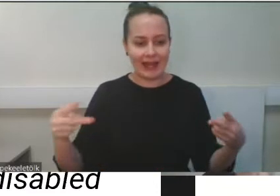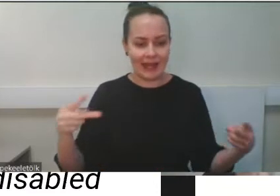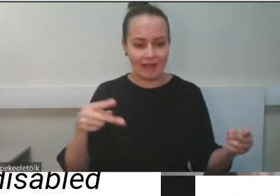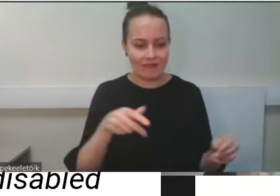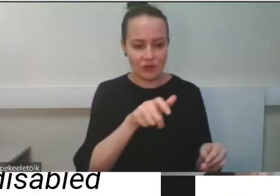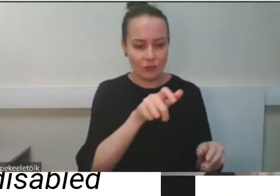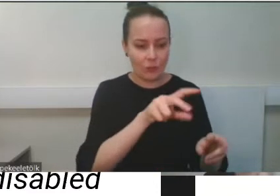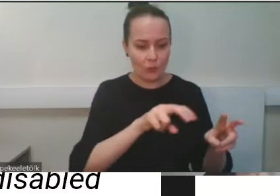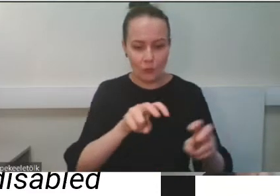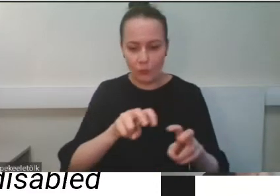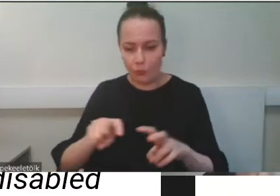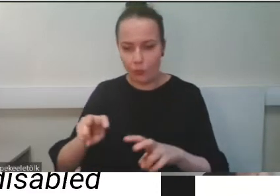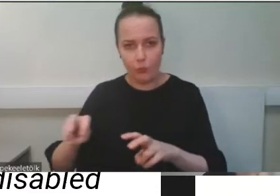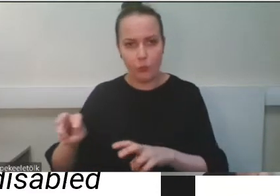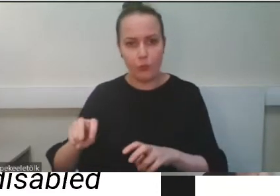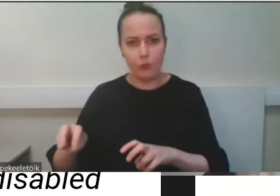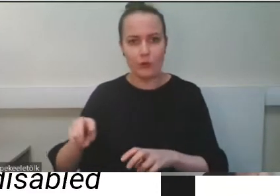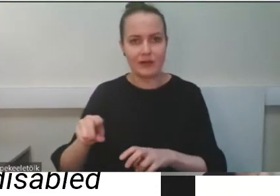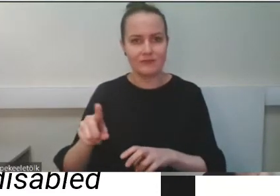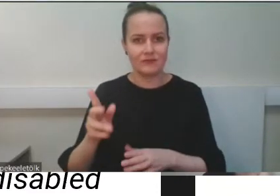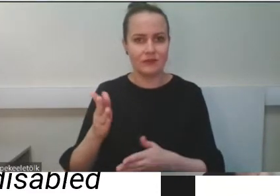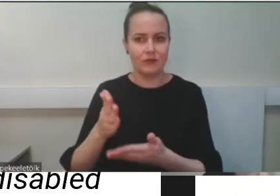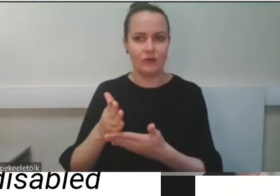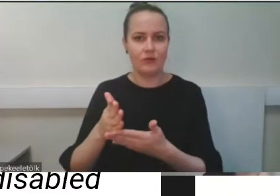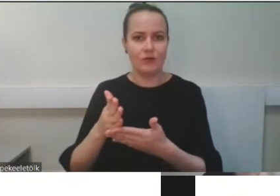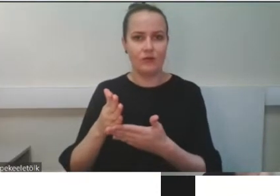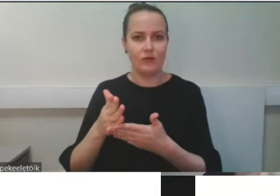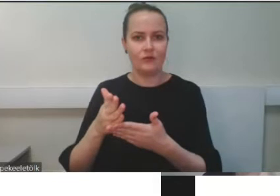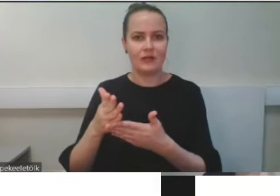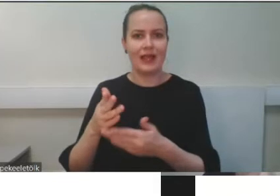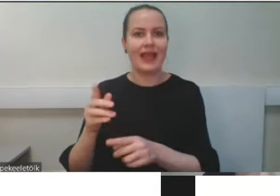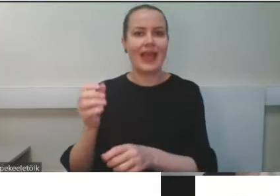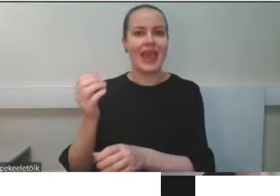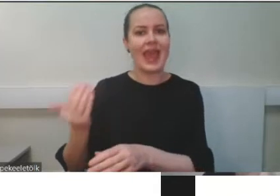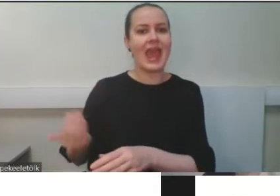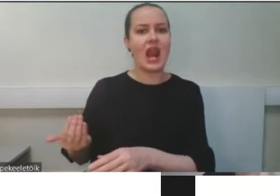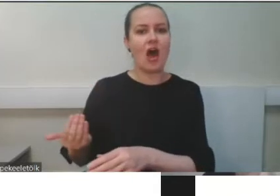tuge sihtrühmadele. Võib edasi panna.